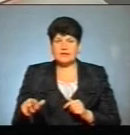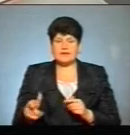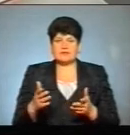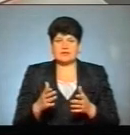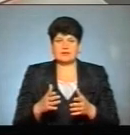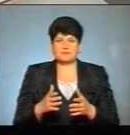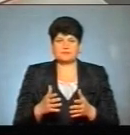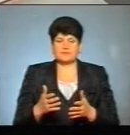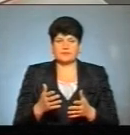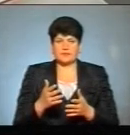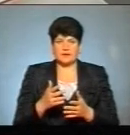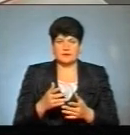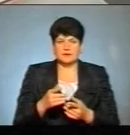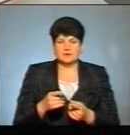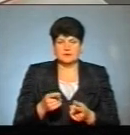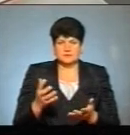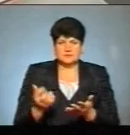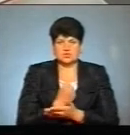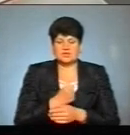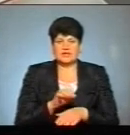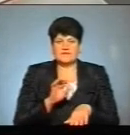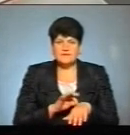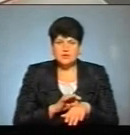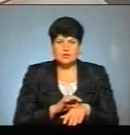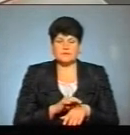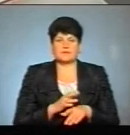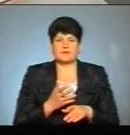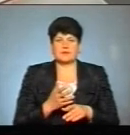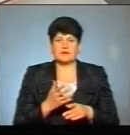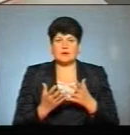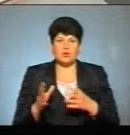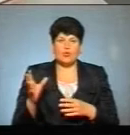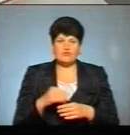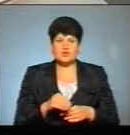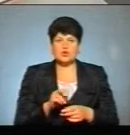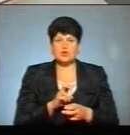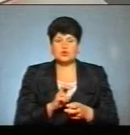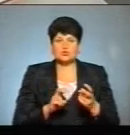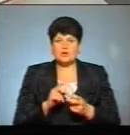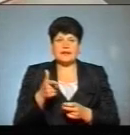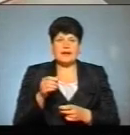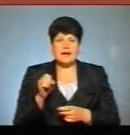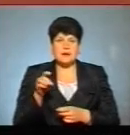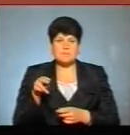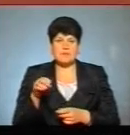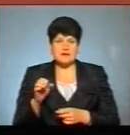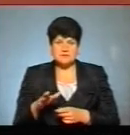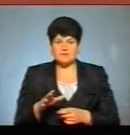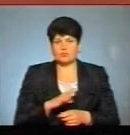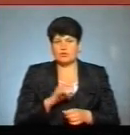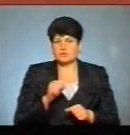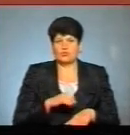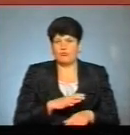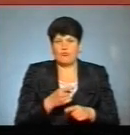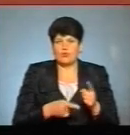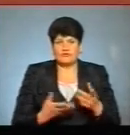яких визначили цей вірус, які, зрозуміло, не померли тільки від цього вірусу. Якби всіх шукали герпес, може, взагалі б він визначився в половину. Ми ж цього